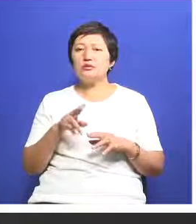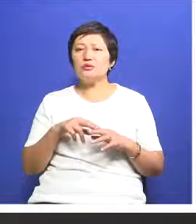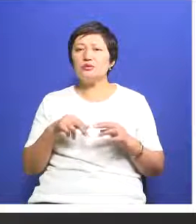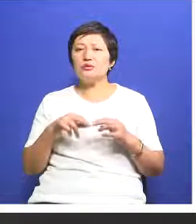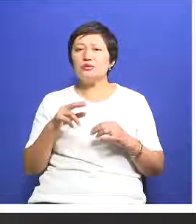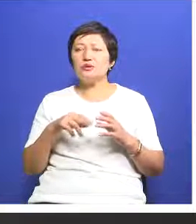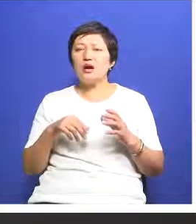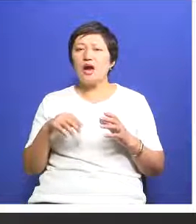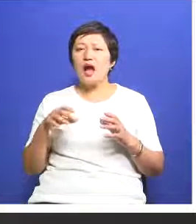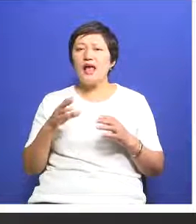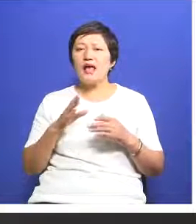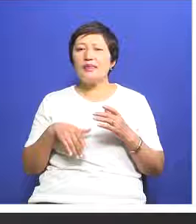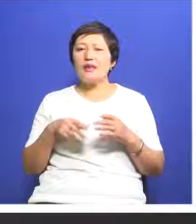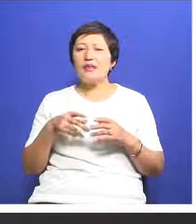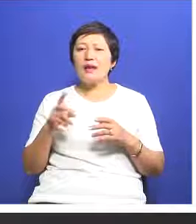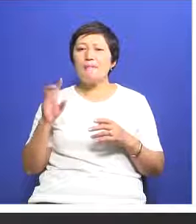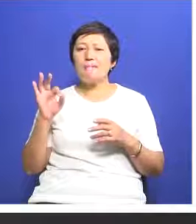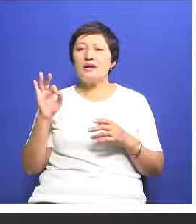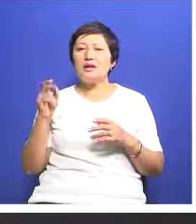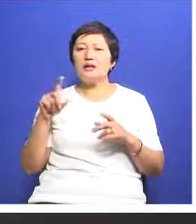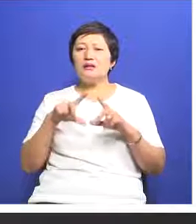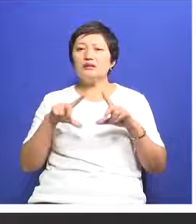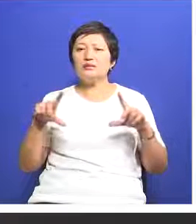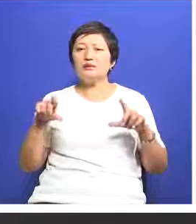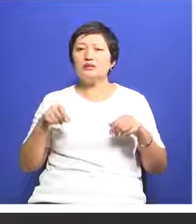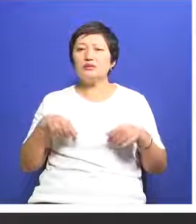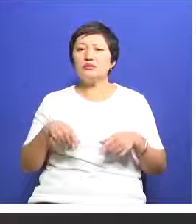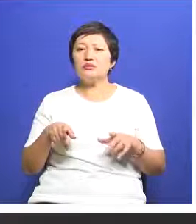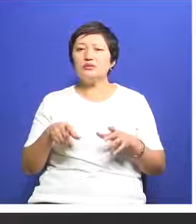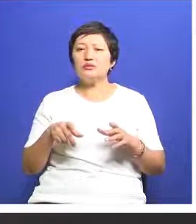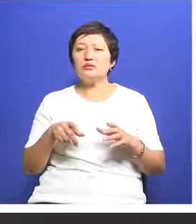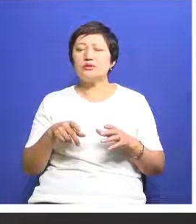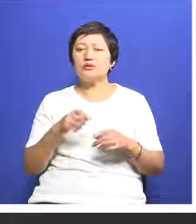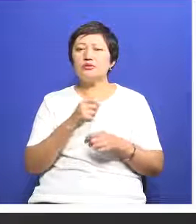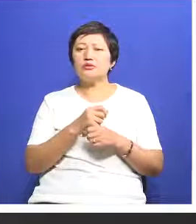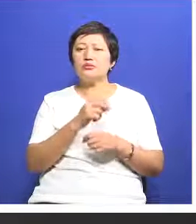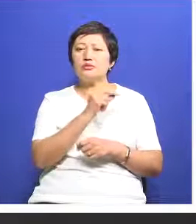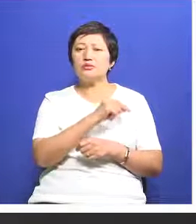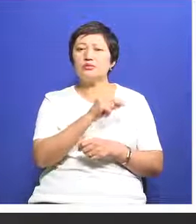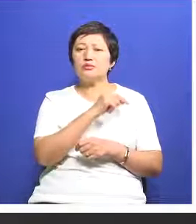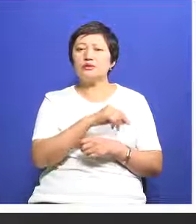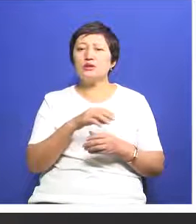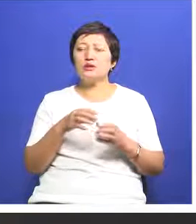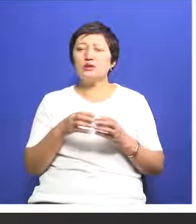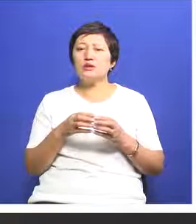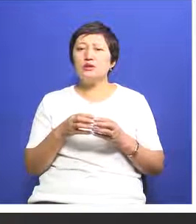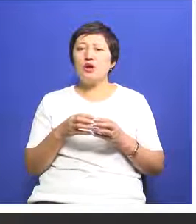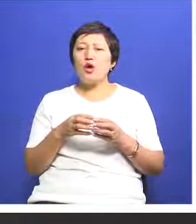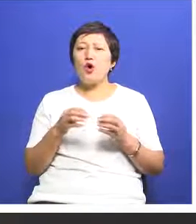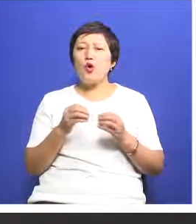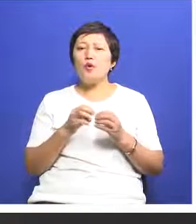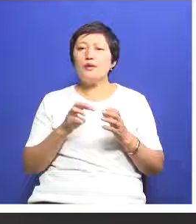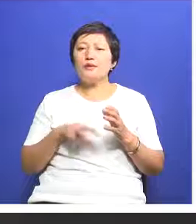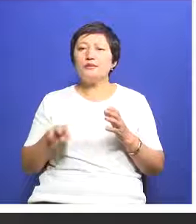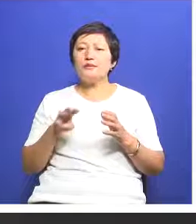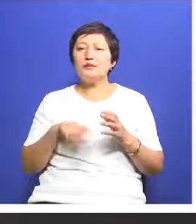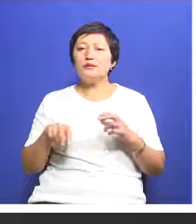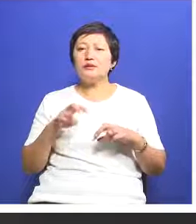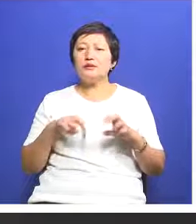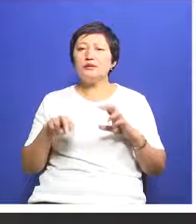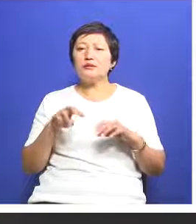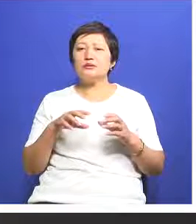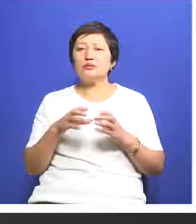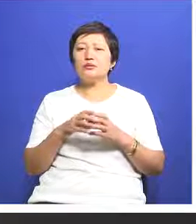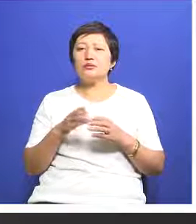аяқталды. Бірлік ауылына мектепке баратын жолға орташа жөндеу жұмыстары 14 milyon tenge karşı karalıp,